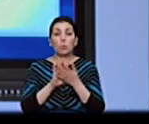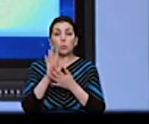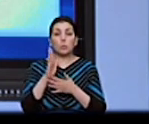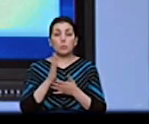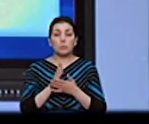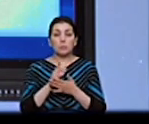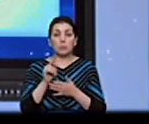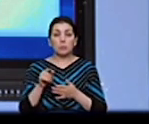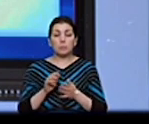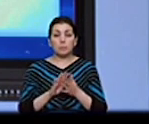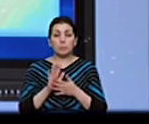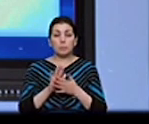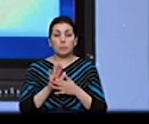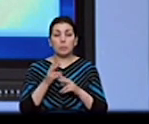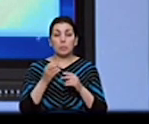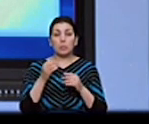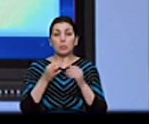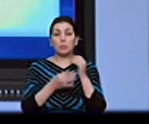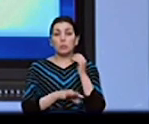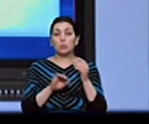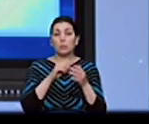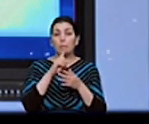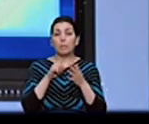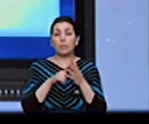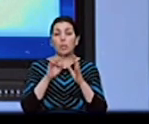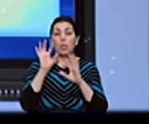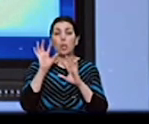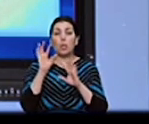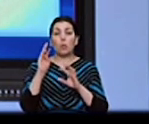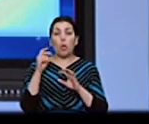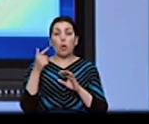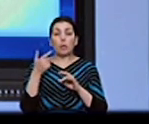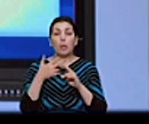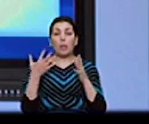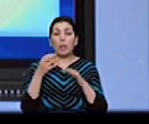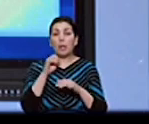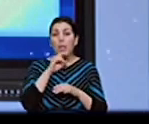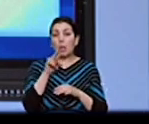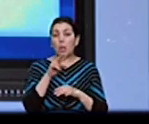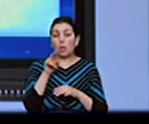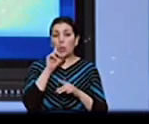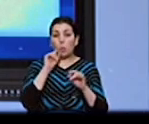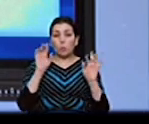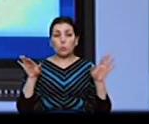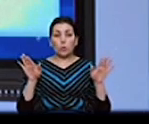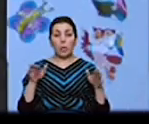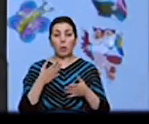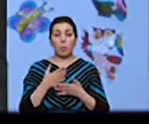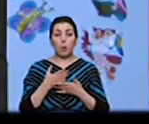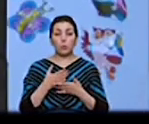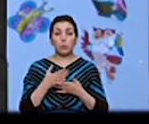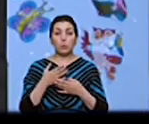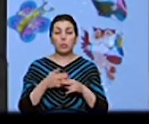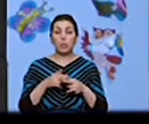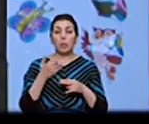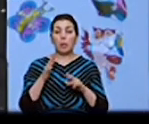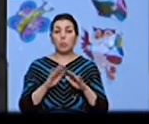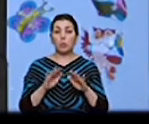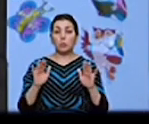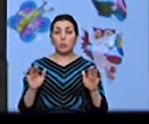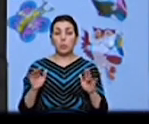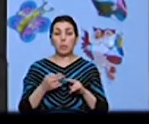o'simliklar uchraydi? Va so'nggi savol: tog'larda qanday ilonlar va qushlar uchraydi? Demak,